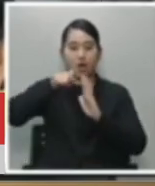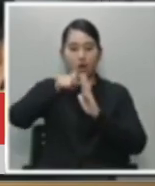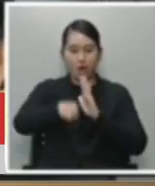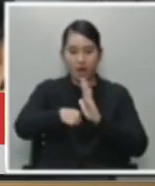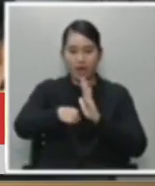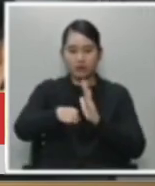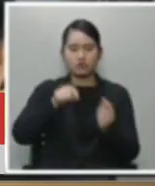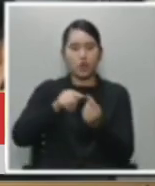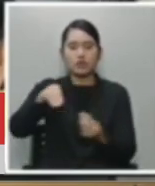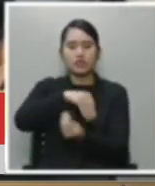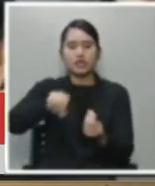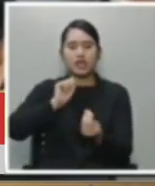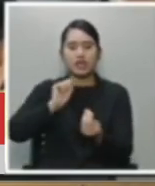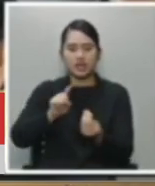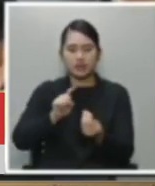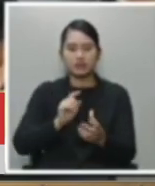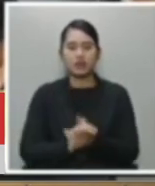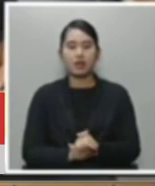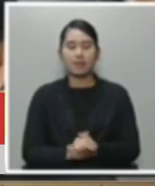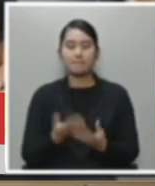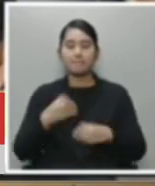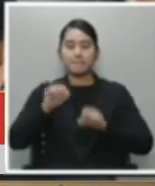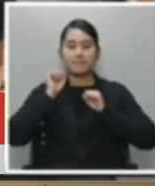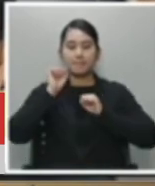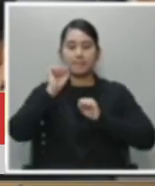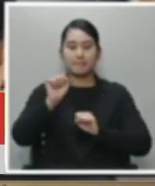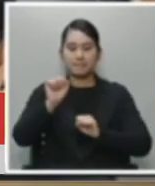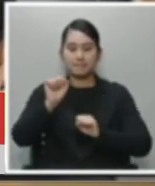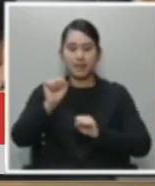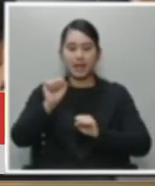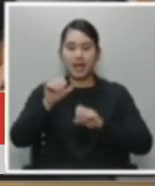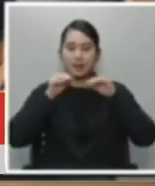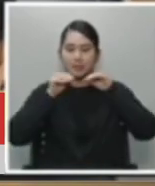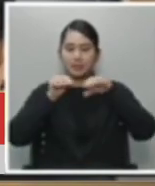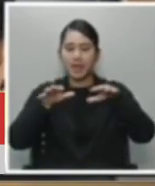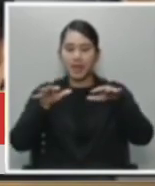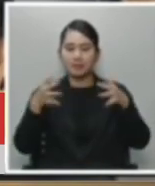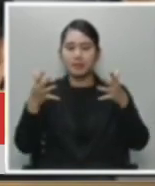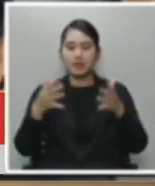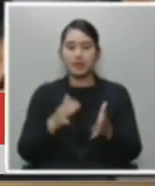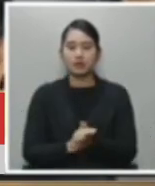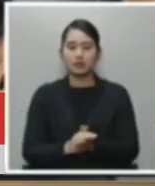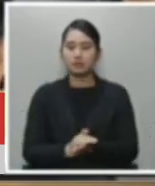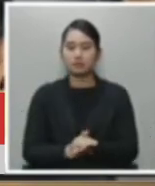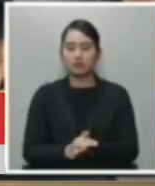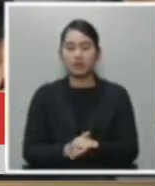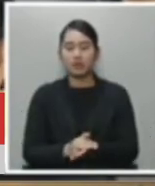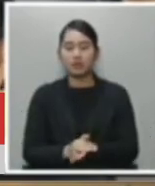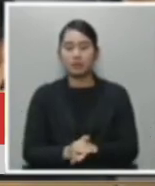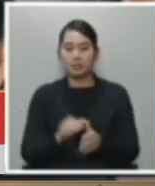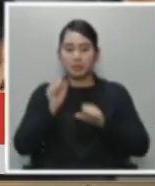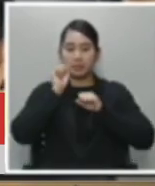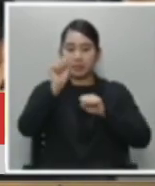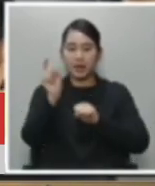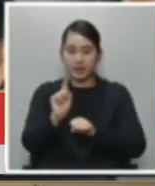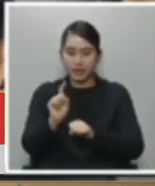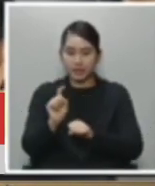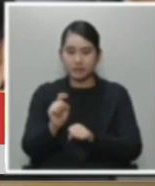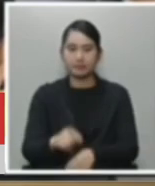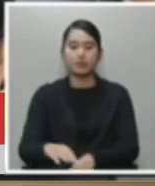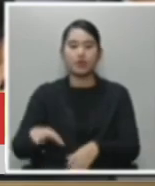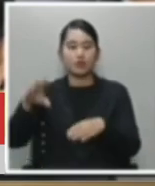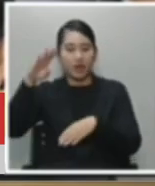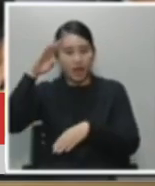รษฐกิจการประกาศสถานการณ์ฉุกเฉินนั้นจะทำให้หน่วยงานทุกหน่วยงานไม่ว่าจะเป็นทห